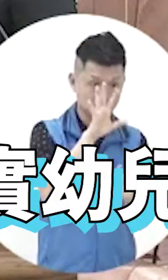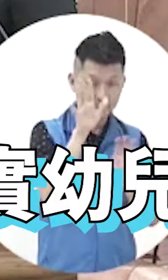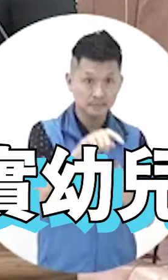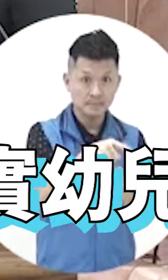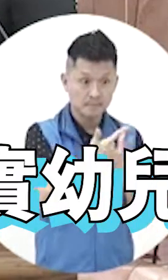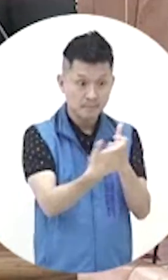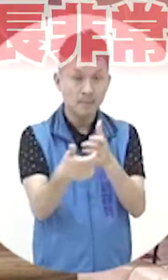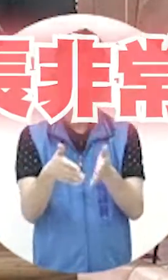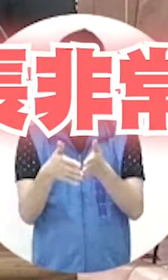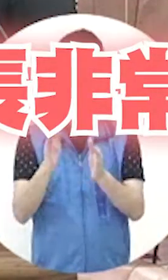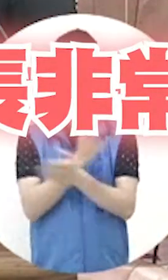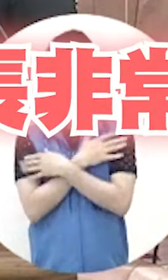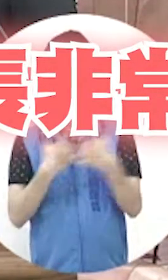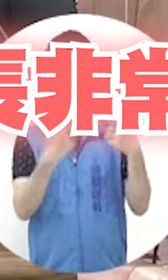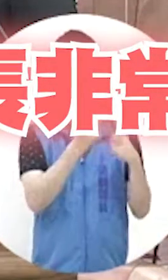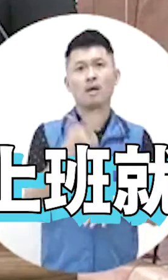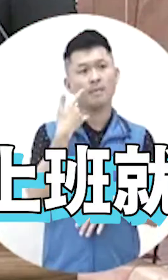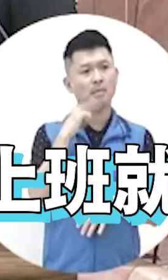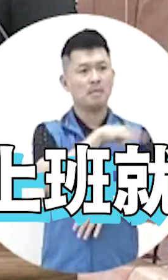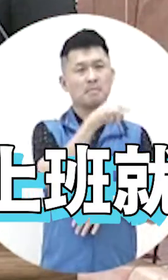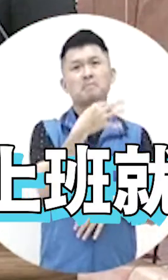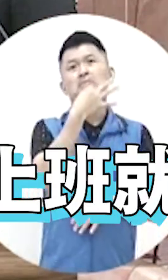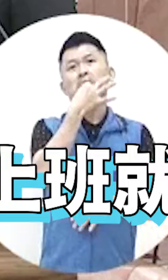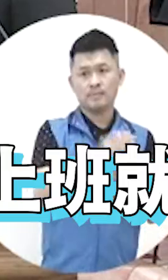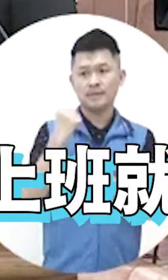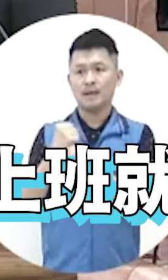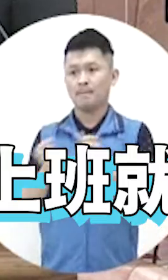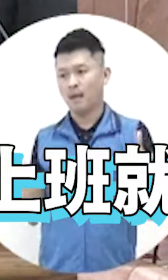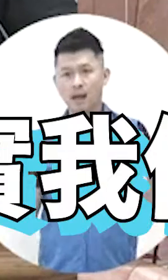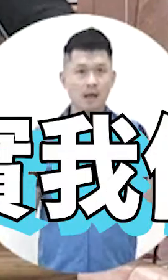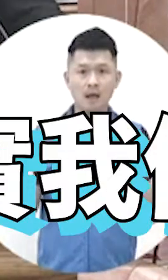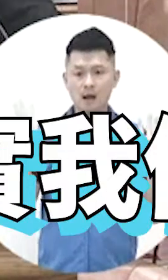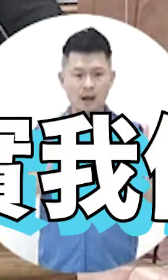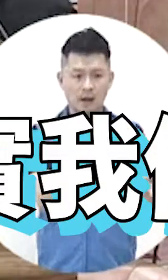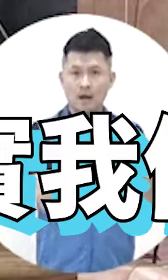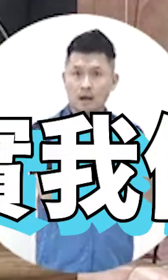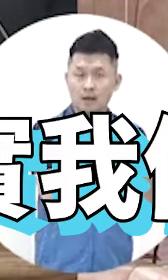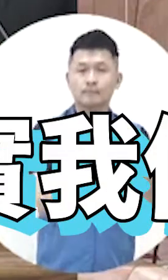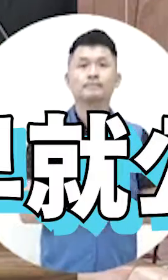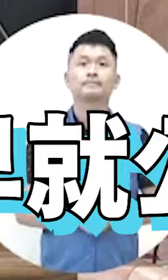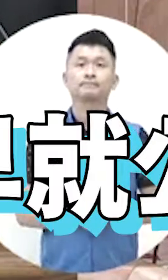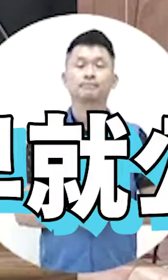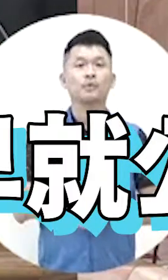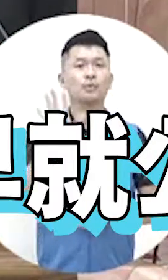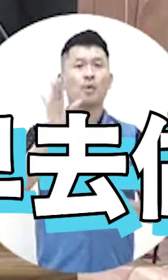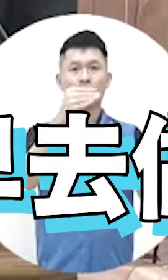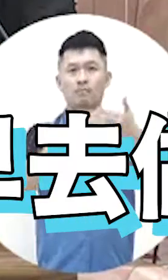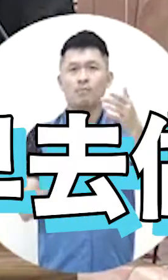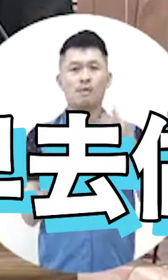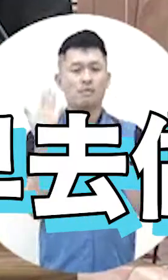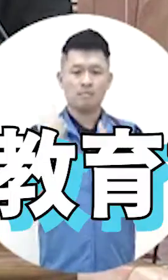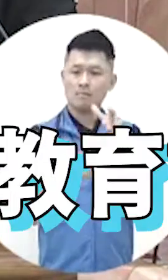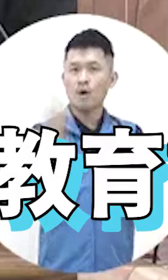他们。其实幼儿园都很想配合，而且家长非常怕停课，家长停课那上班就没有人顾小孩、啊。 原来其实我们的指引哦，很早就公布，哎，